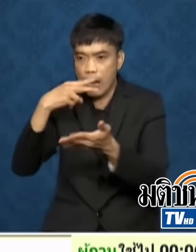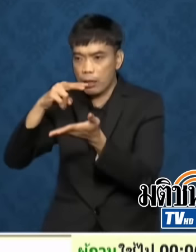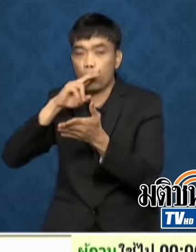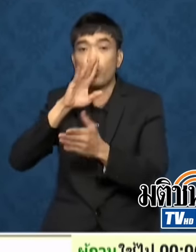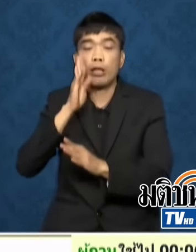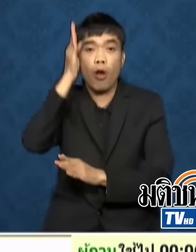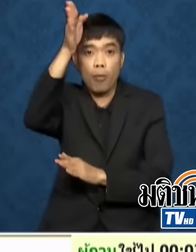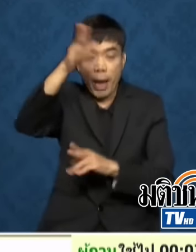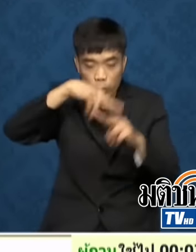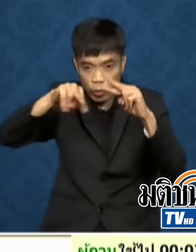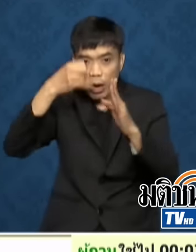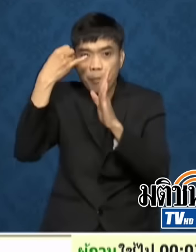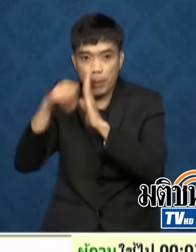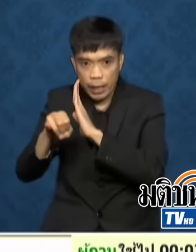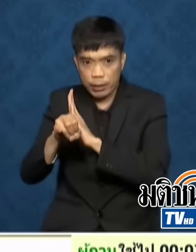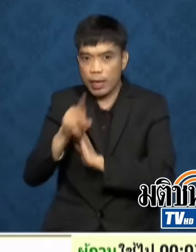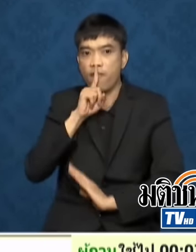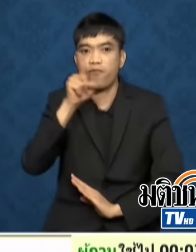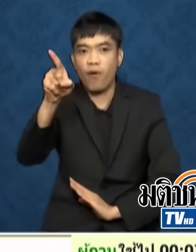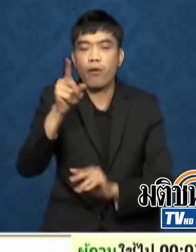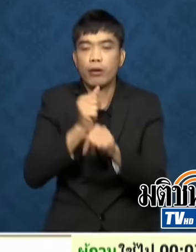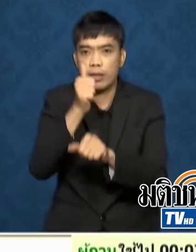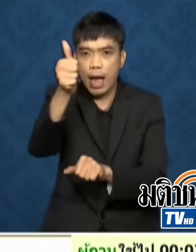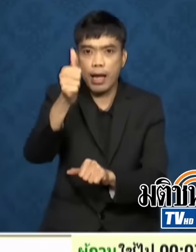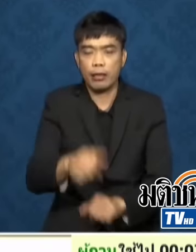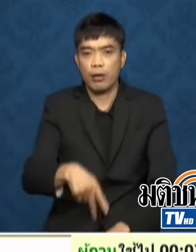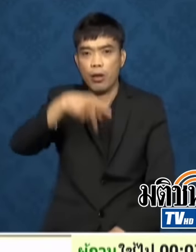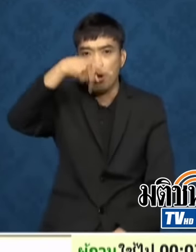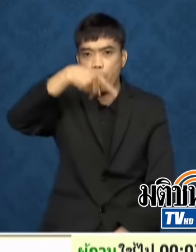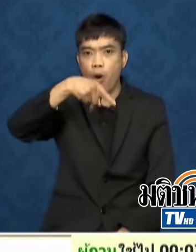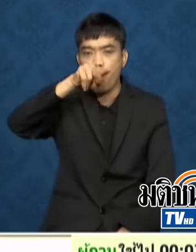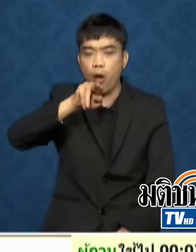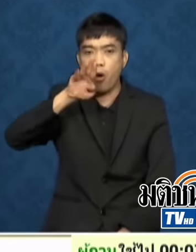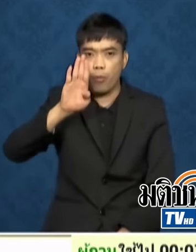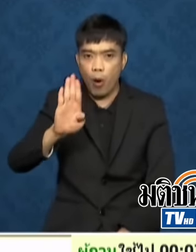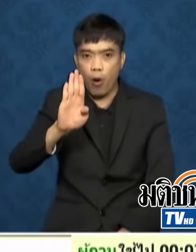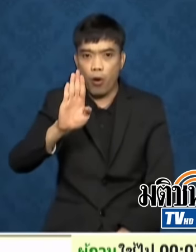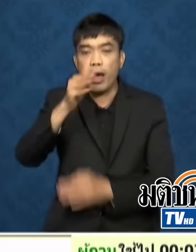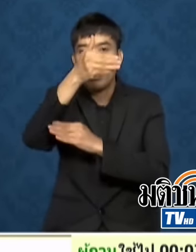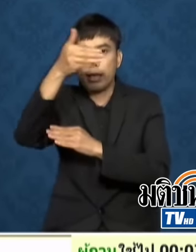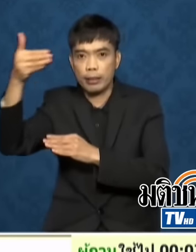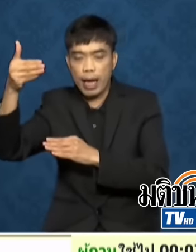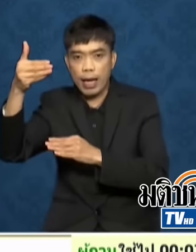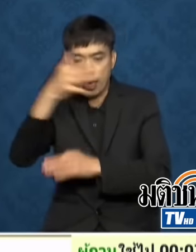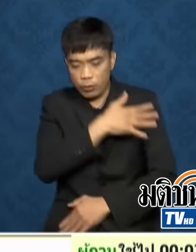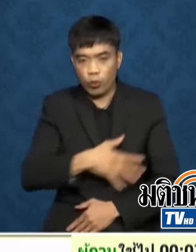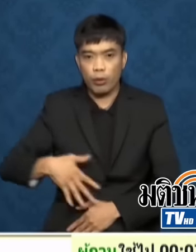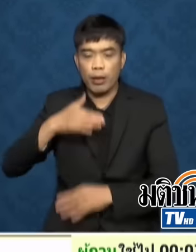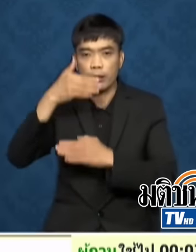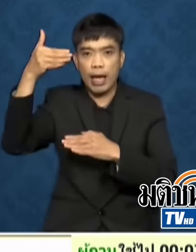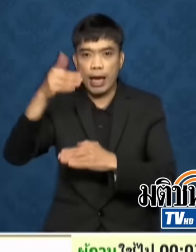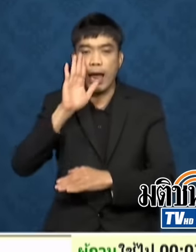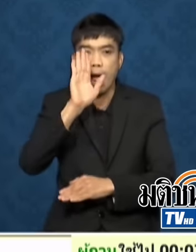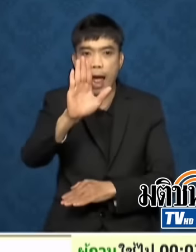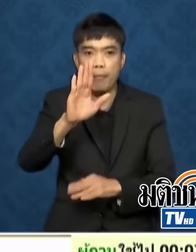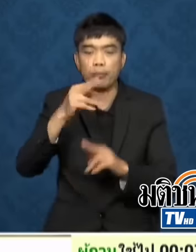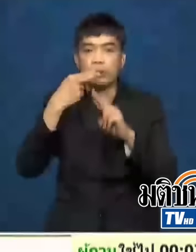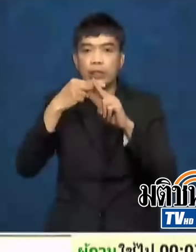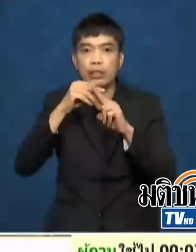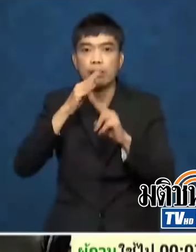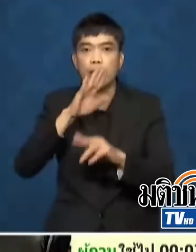ว่าพ.ร.บ.สุขภาพแห่งชาติไม่ห้ามเปิดเผยชื่อหมออย่างแน่นอนทั้งหมดนี้คือคำถามครับ ครับ